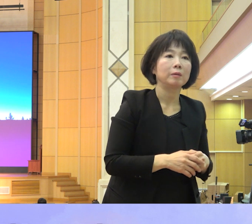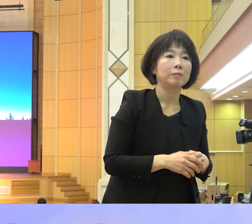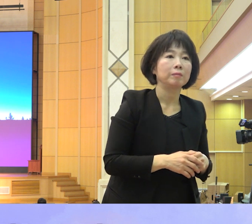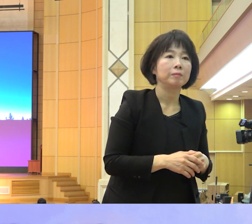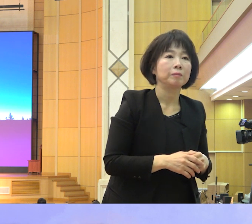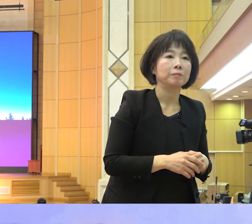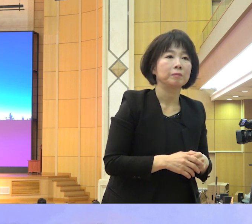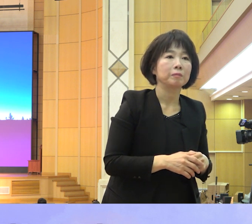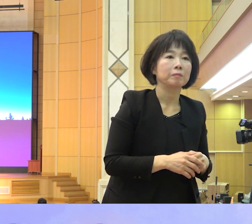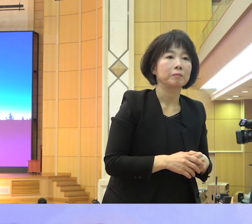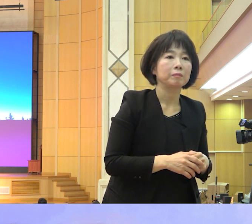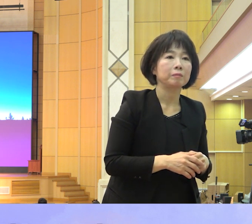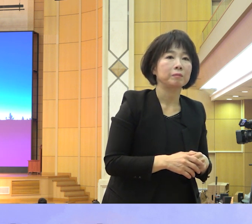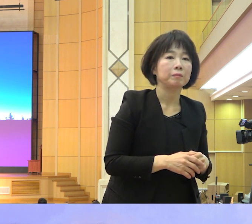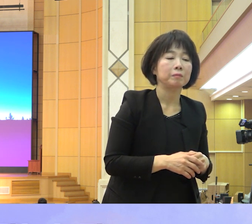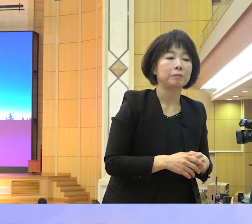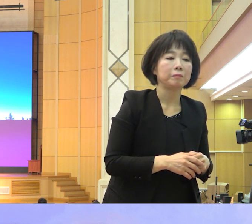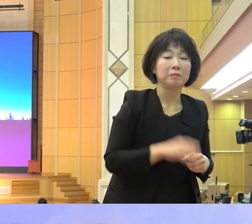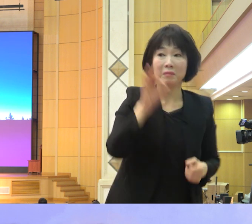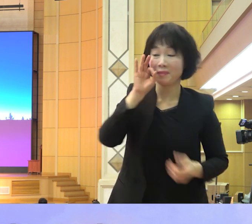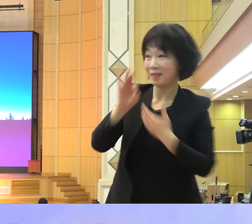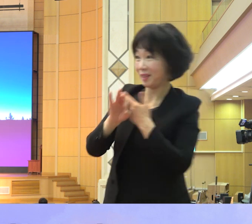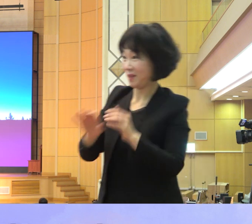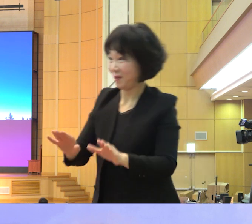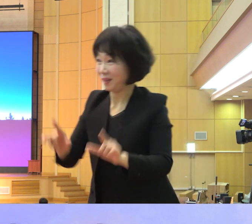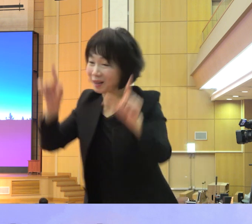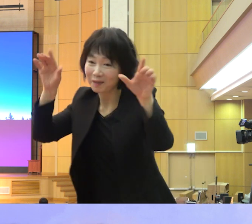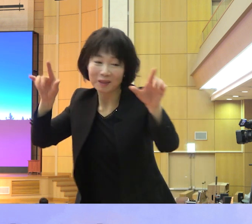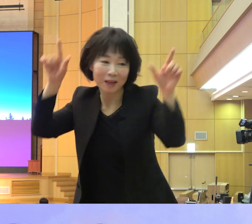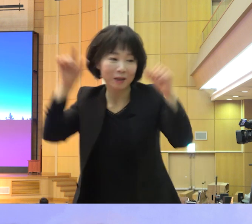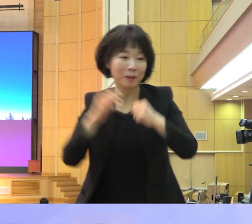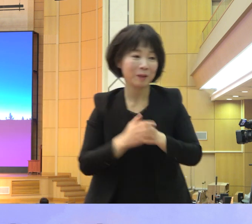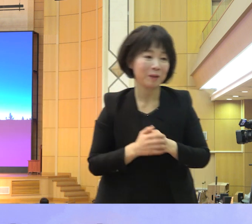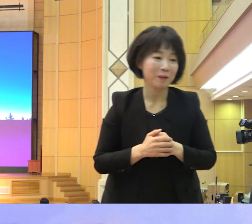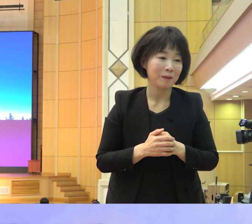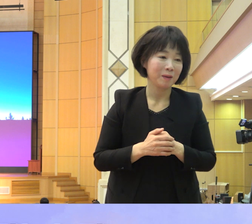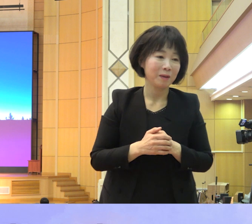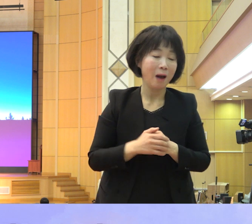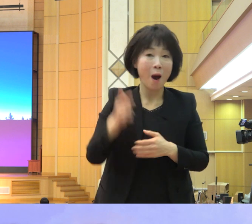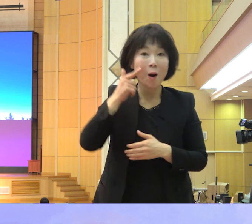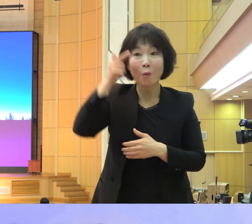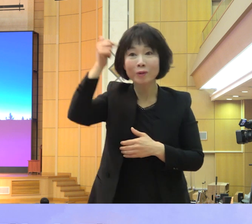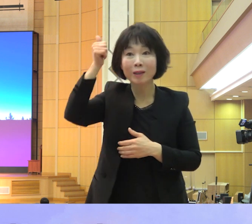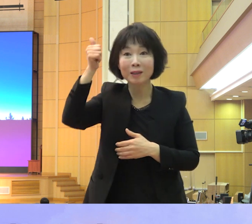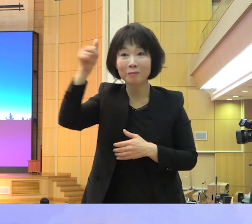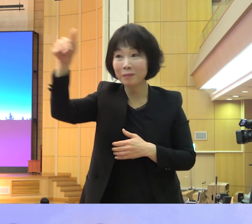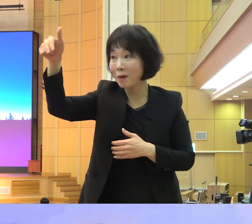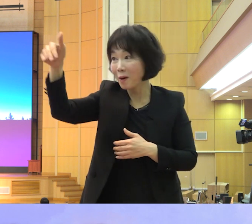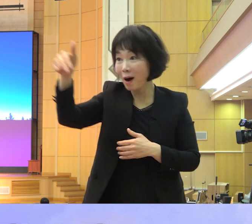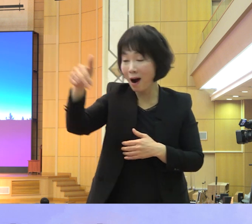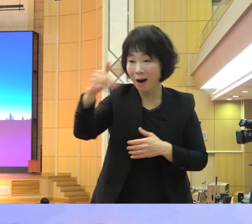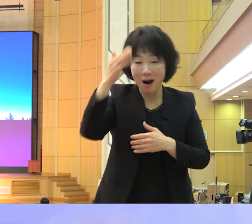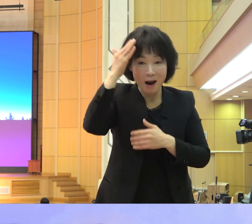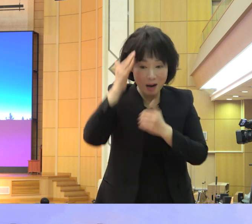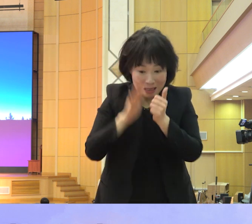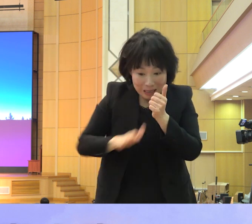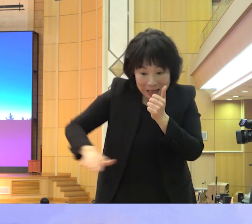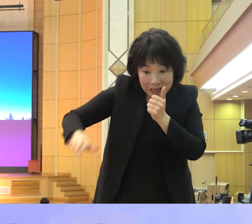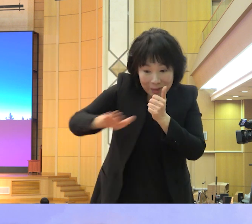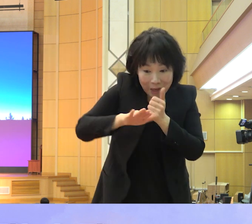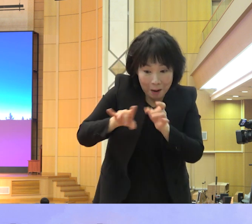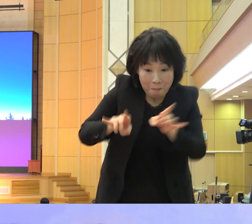그러니까 만일에 오늘날 그랬다고 보십시오. 그렇게 그림자만 닿아도 그때까지 기다릴 사람